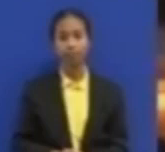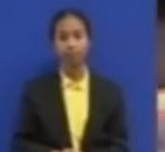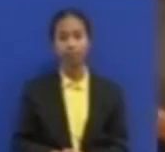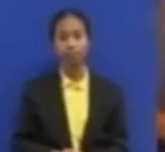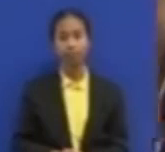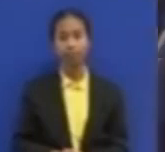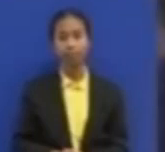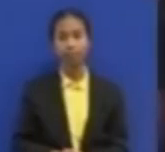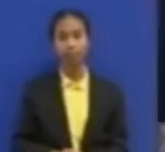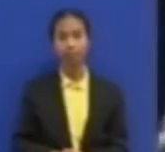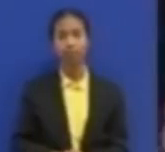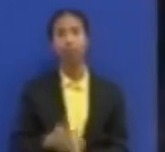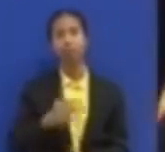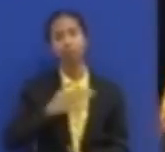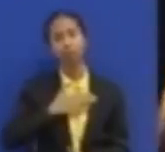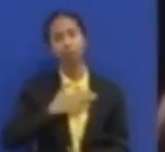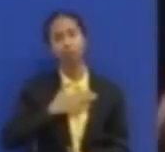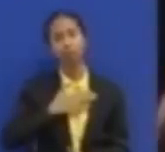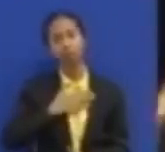ให้เวลาอีกสัก